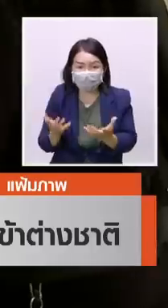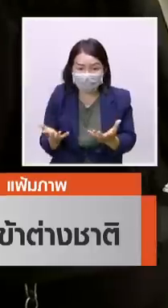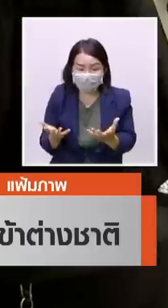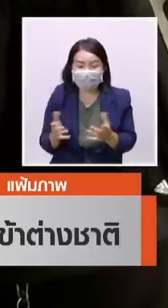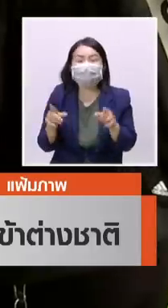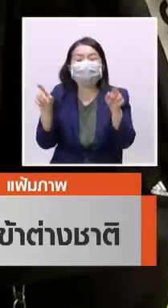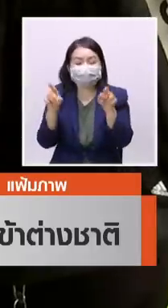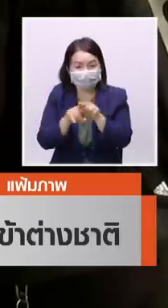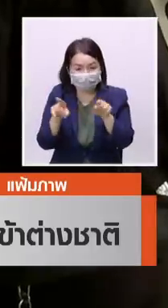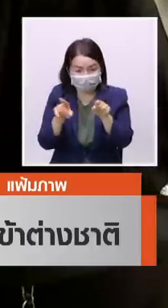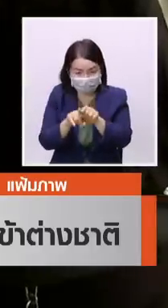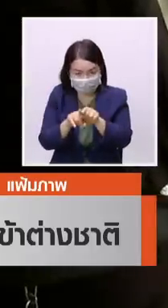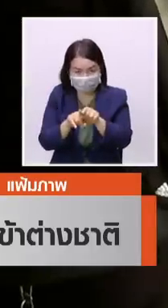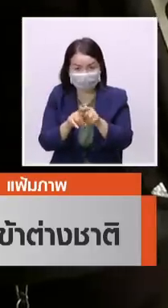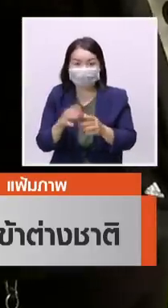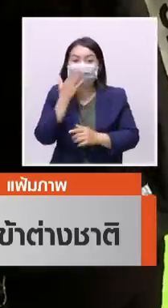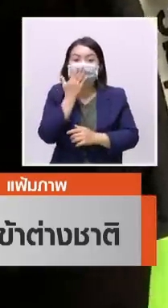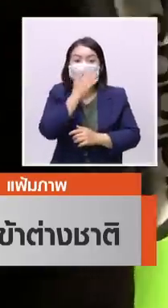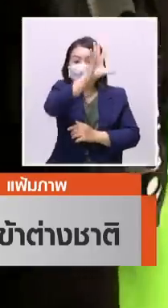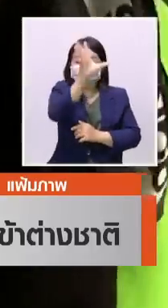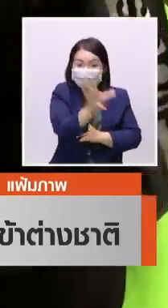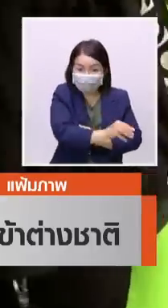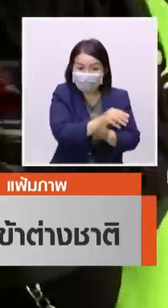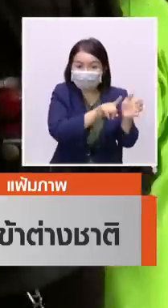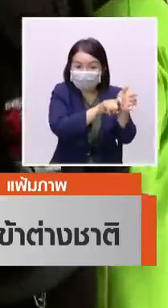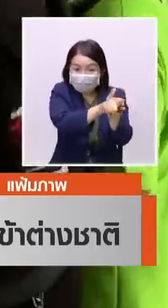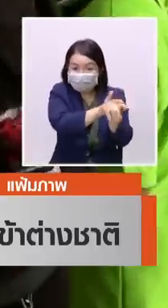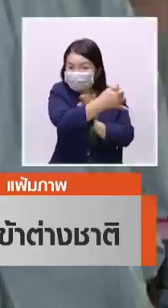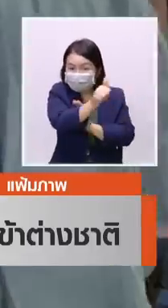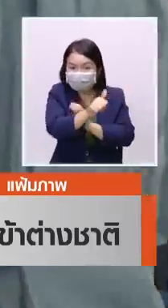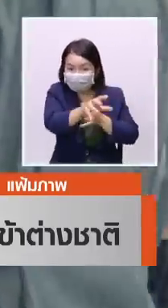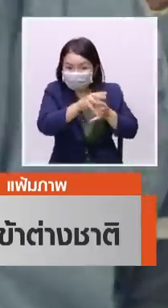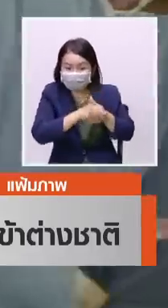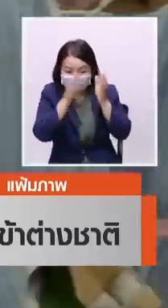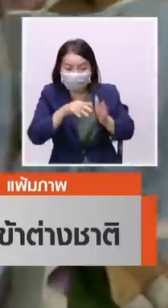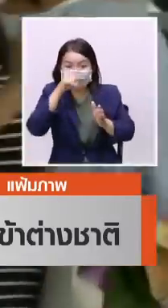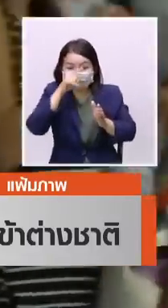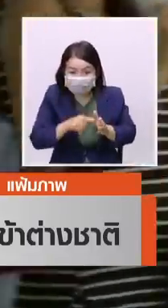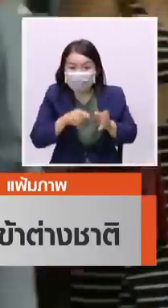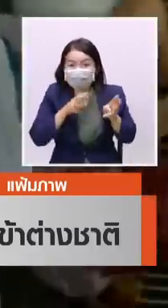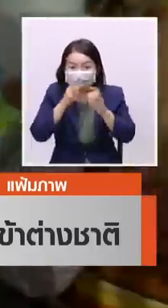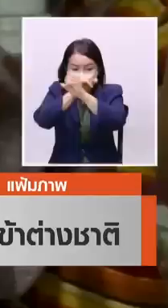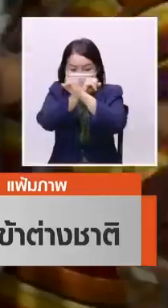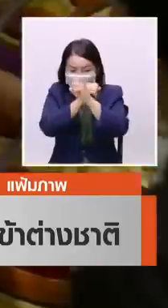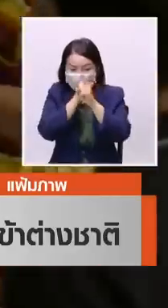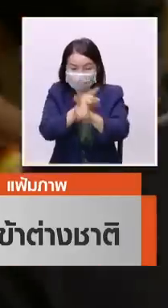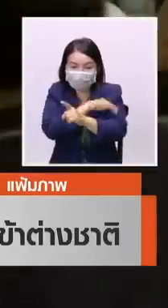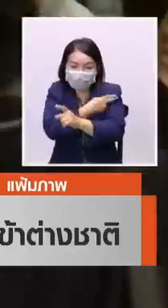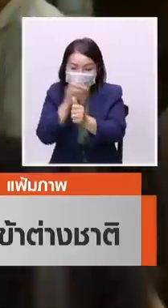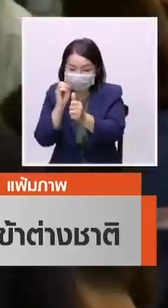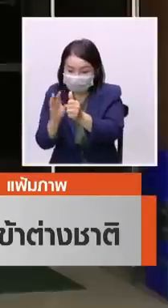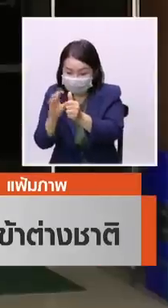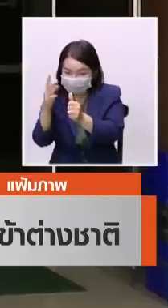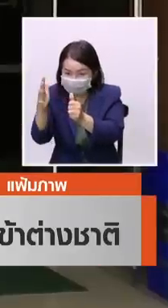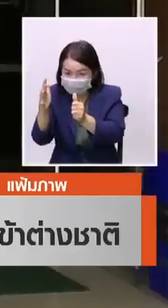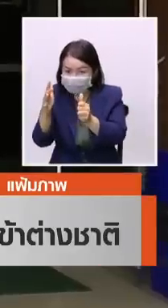กรณีของสายพันธุ์แอฟริกาดีค่ะอาจจะเป็นเหมือนกันก็ได้หากไม่ปฏิบัติตามหลักป้องกันอย่างเคร่งครัดก็อาจจะ